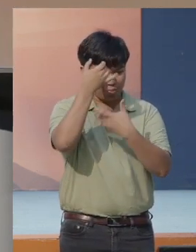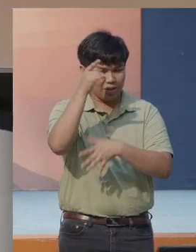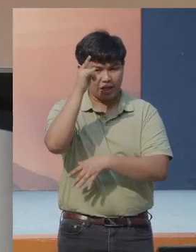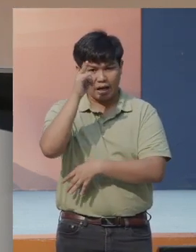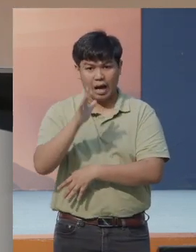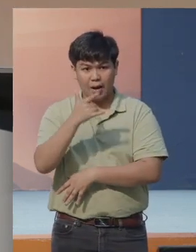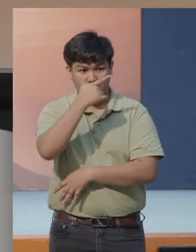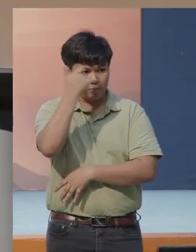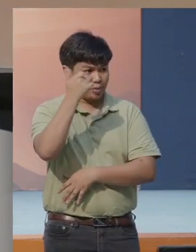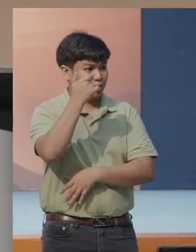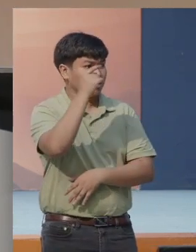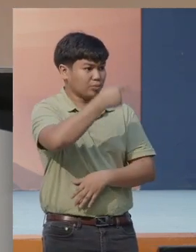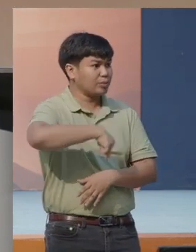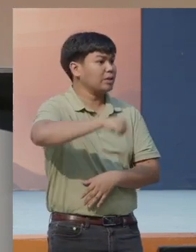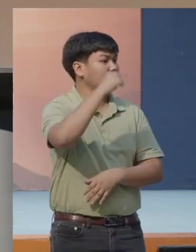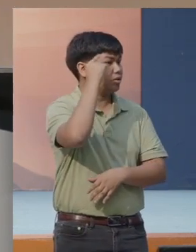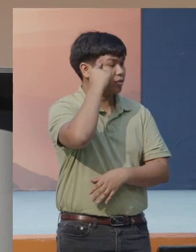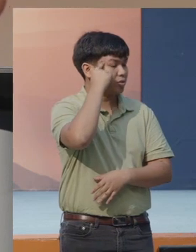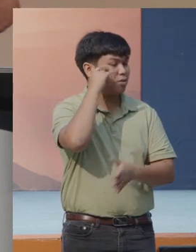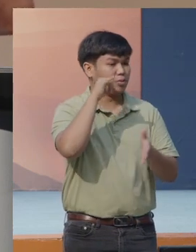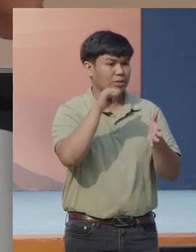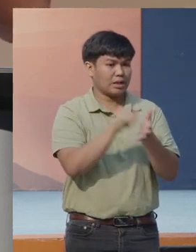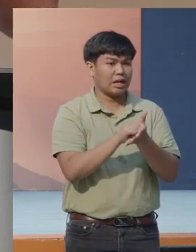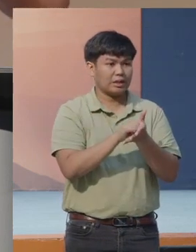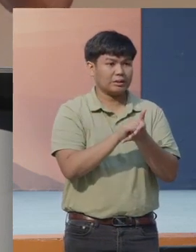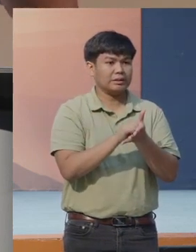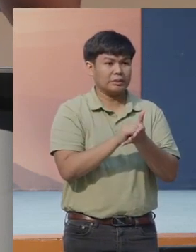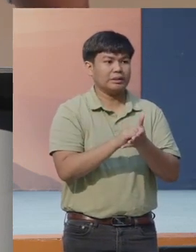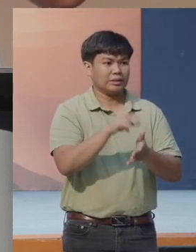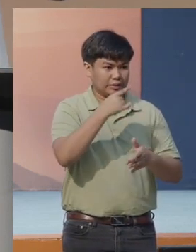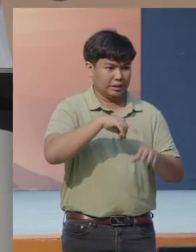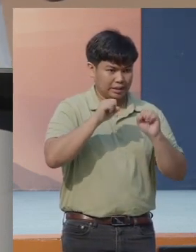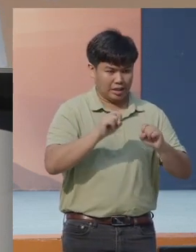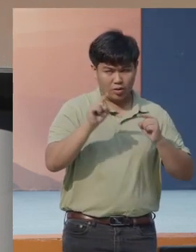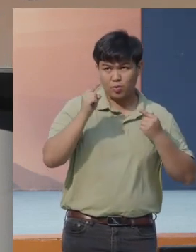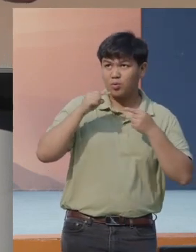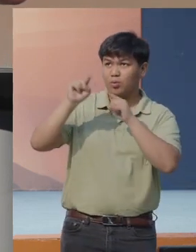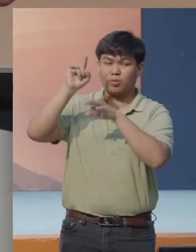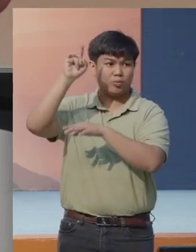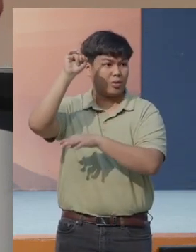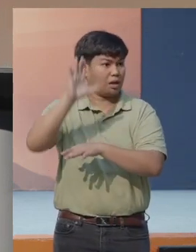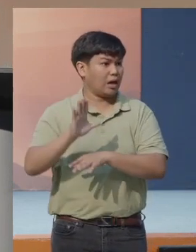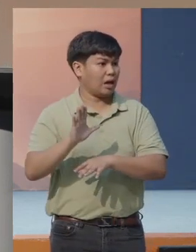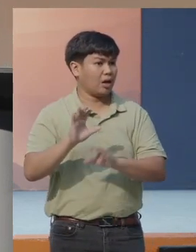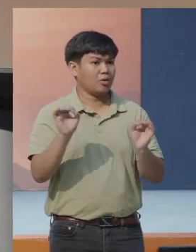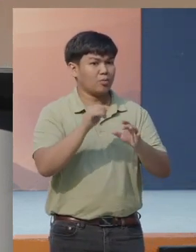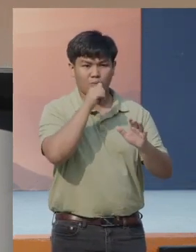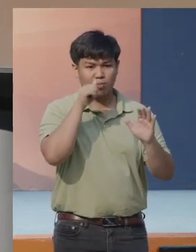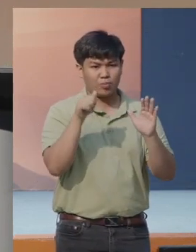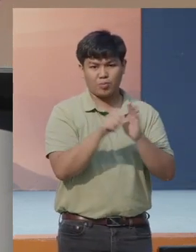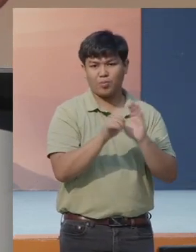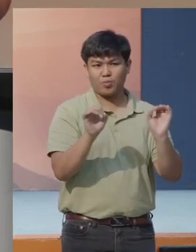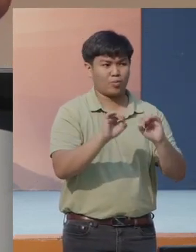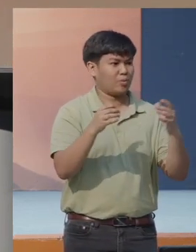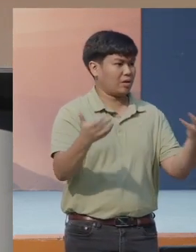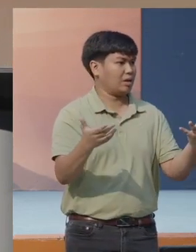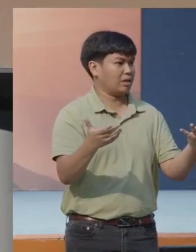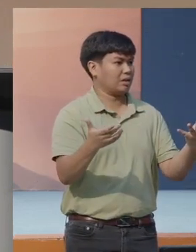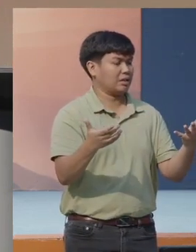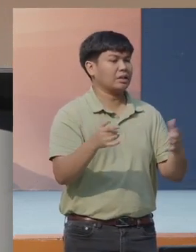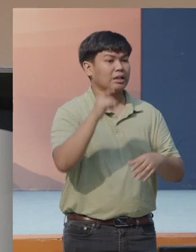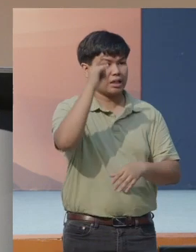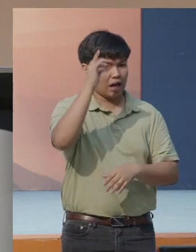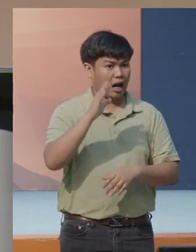Diyos dahil alam natin makakatakbo tayo sa Diyos at wala tayong matatago sa Kanya. Alam niya